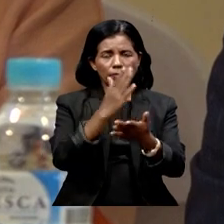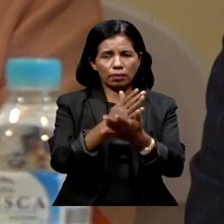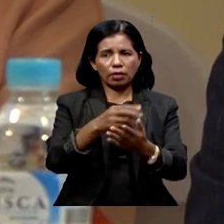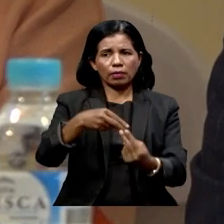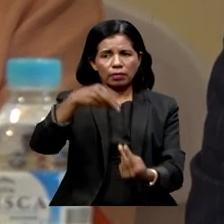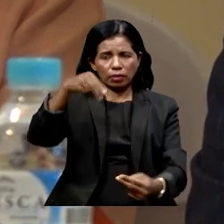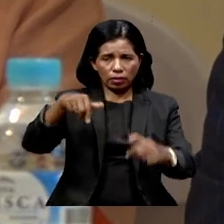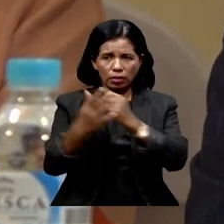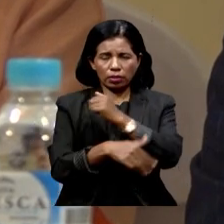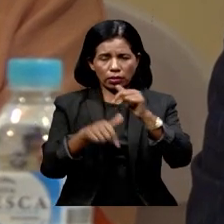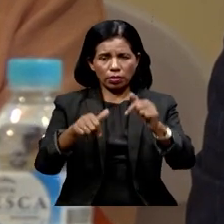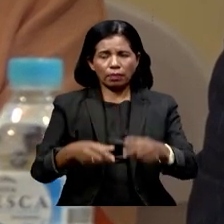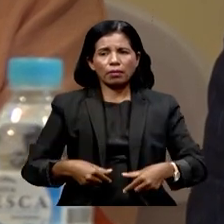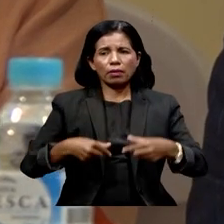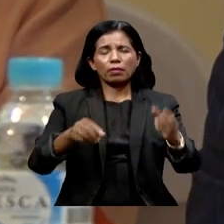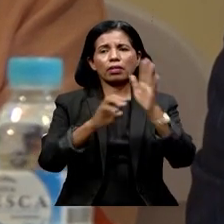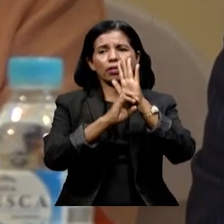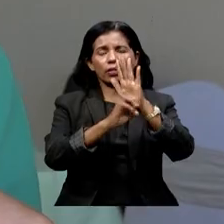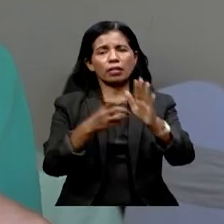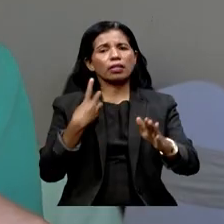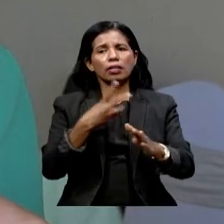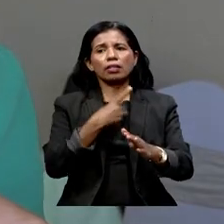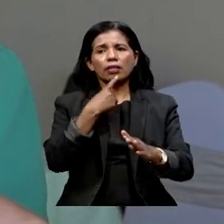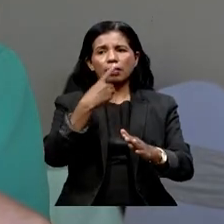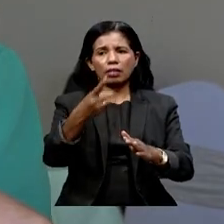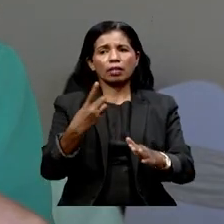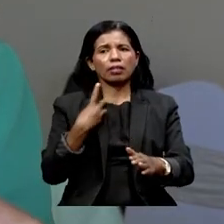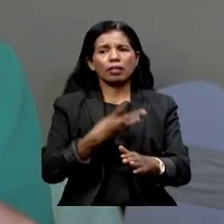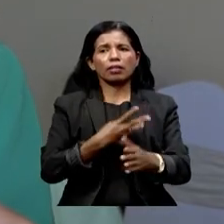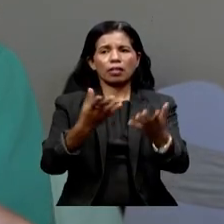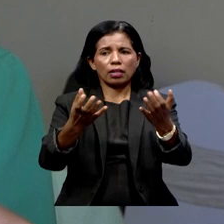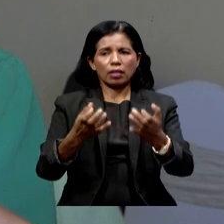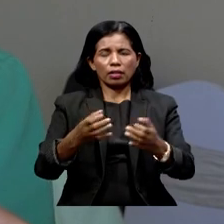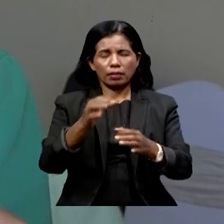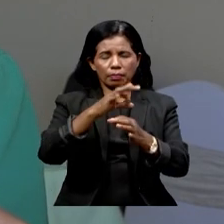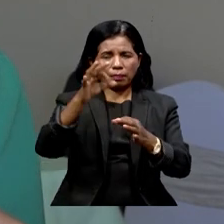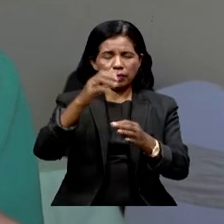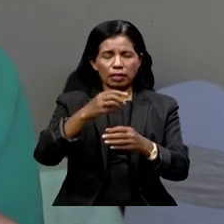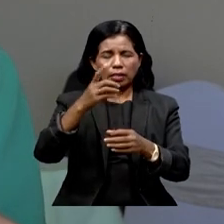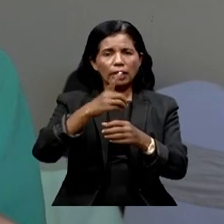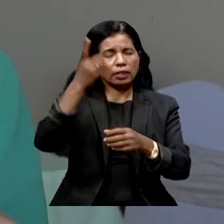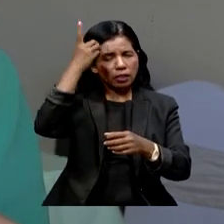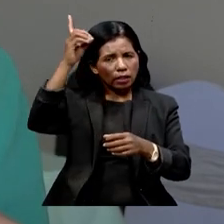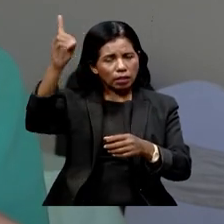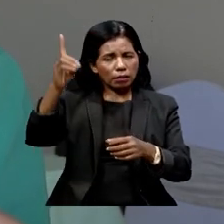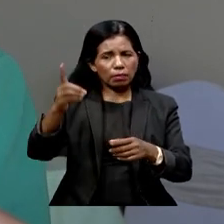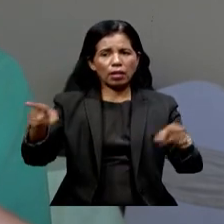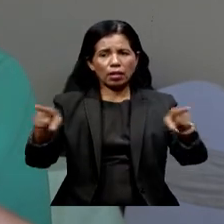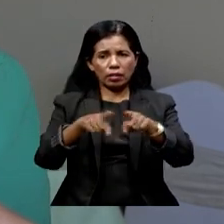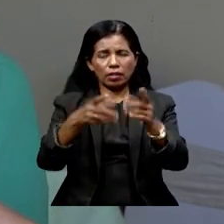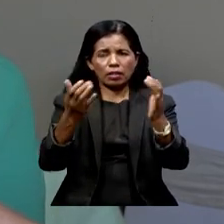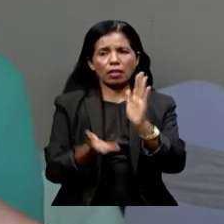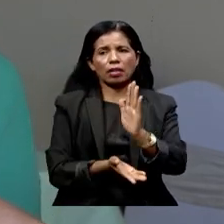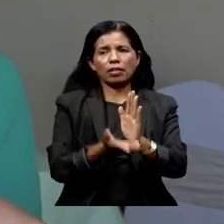e relaran. Há um belo exemplo de se itatete de Han, itahakar, itanimehian, itana outcomes ini tatu